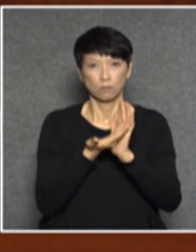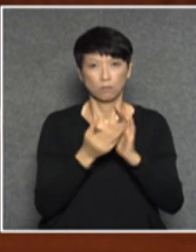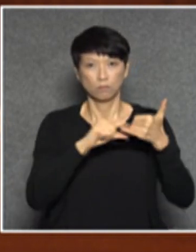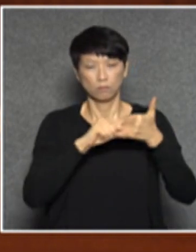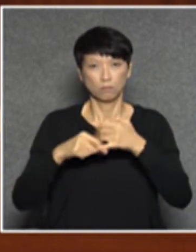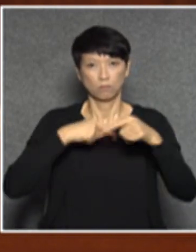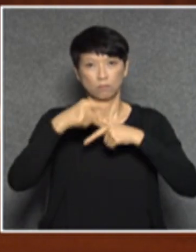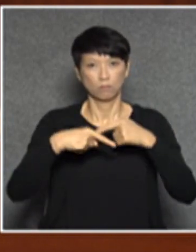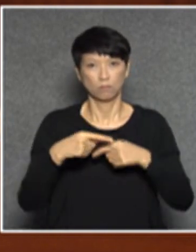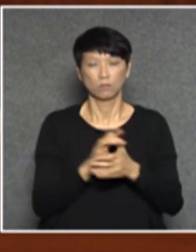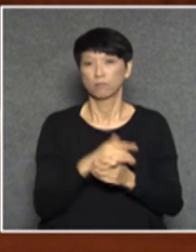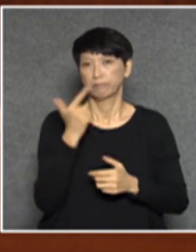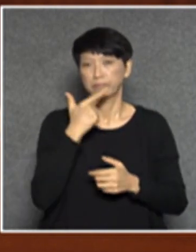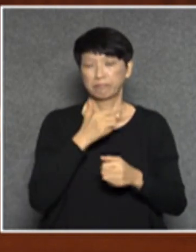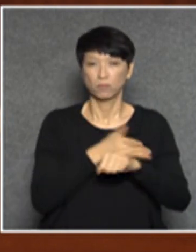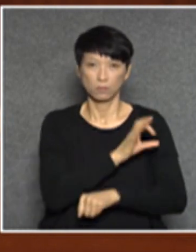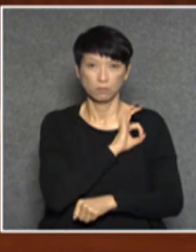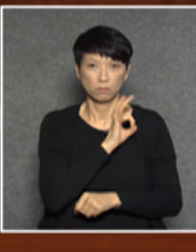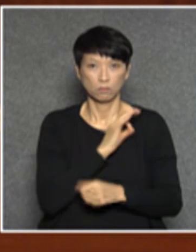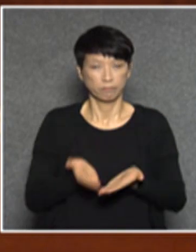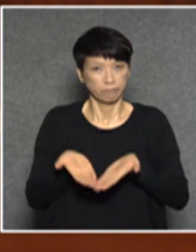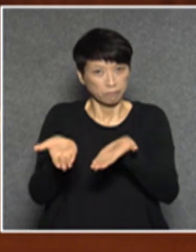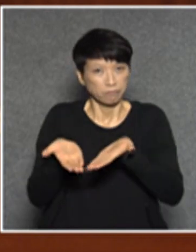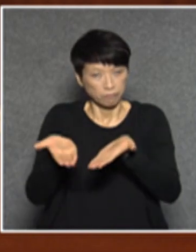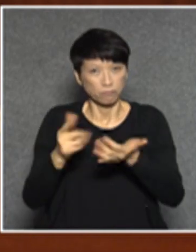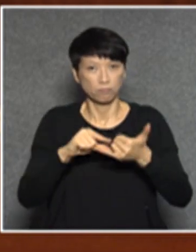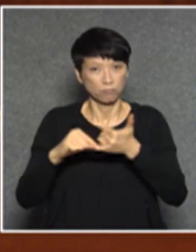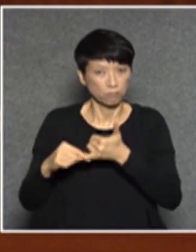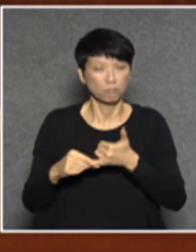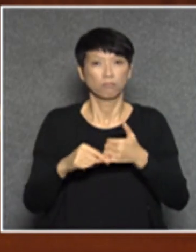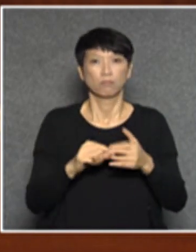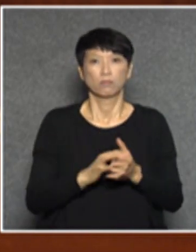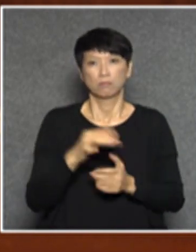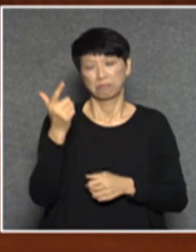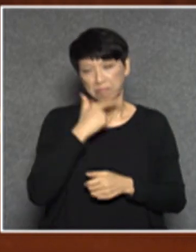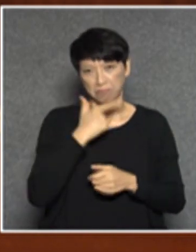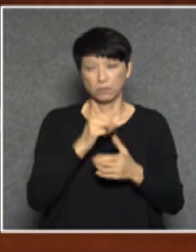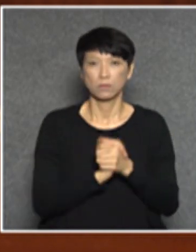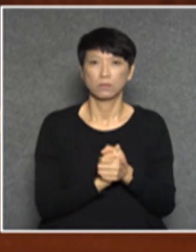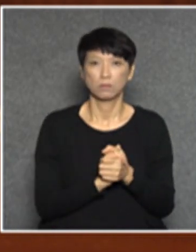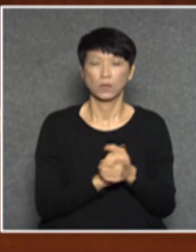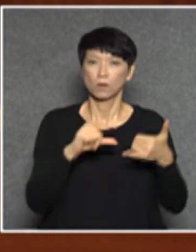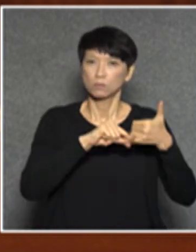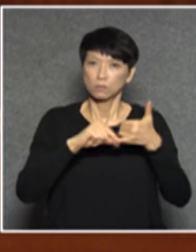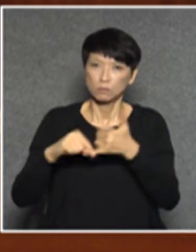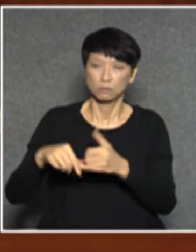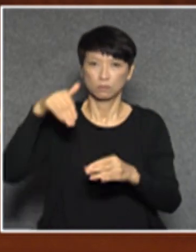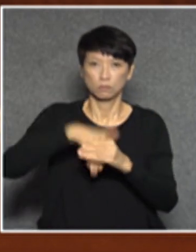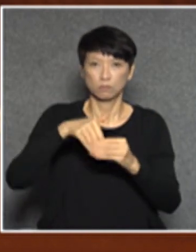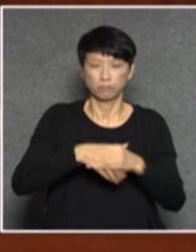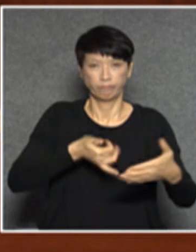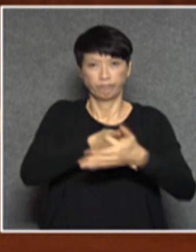為，任何社會都不能姑息拉布行為。拉布的本質是拖延表決、妨礙表